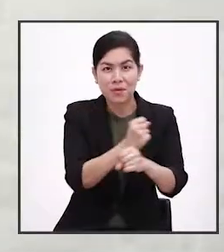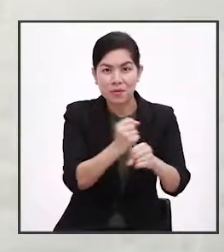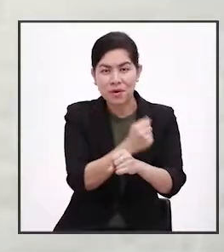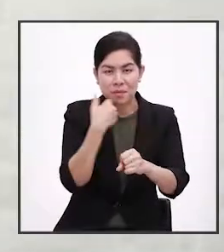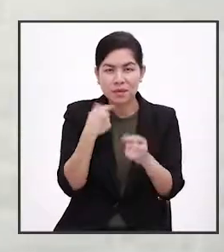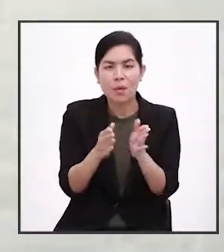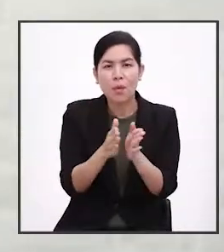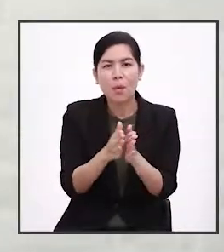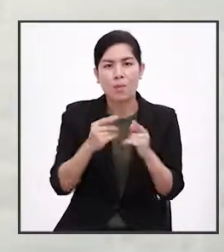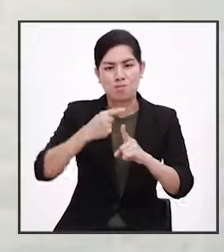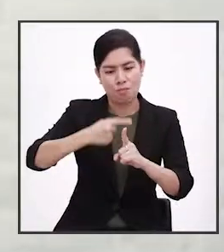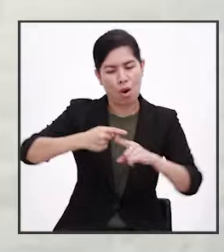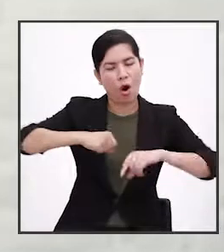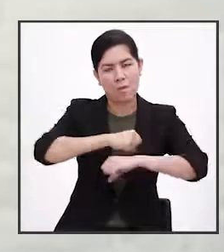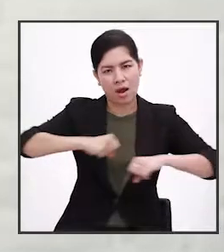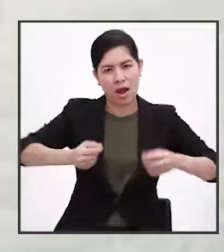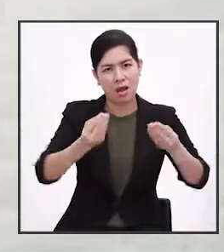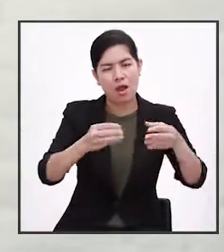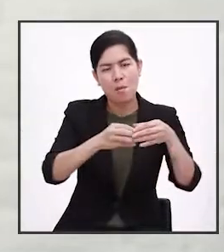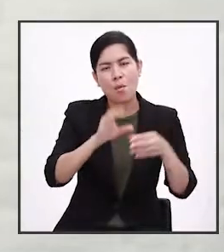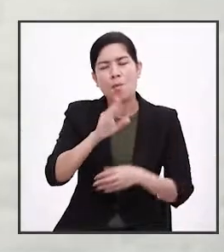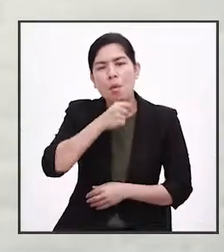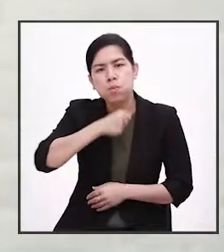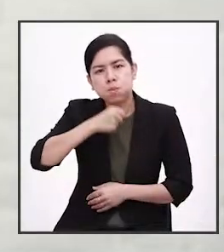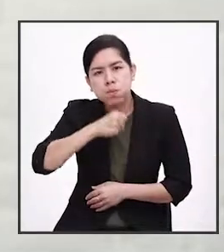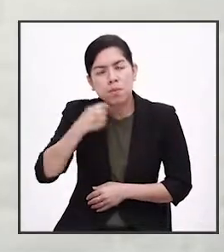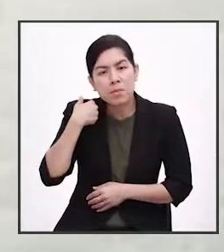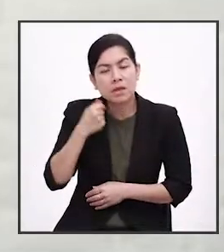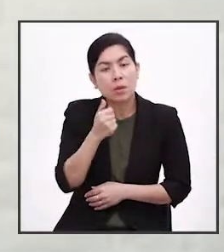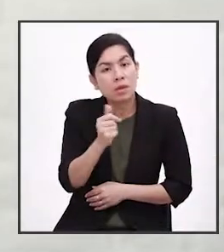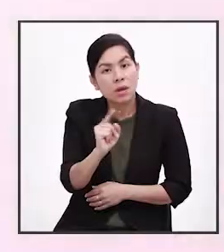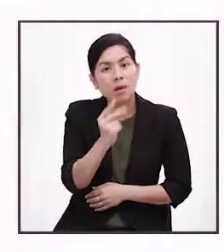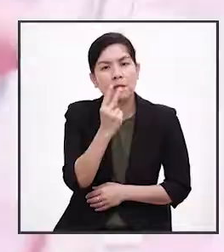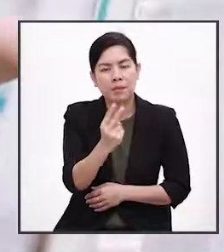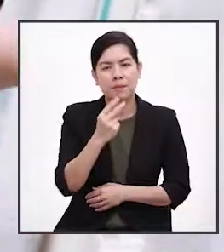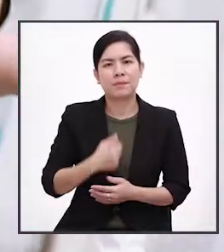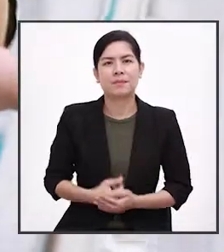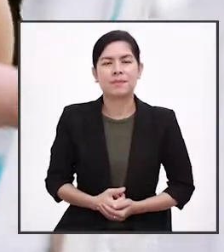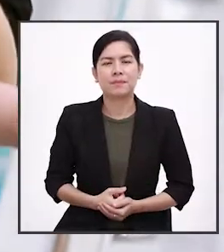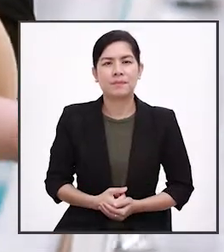การออกกำลังกายที่ดีกับผู้สูงวัยด้วยทาราบำบัดดีอย่างไรติดตามกันเลยค่ะ